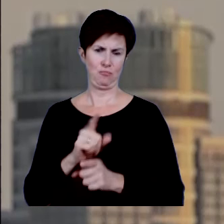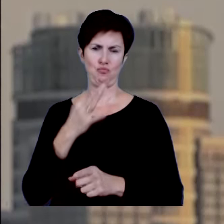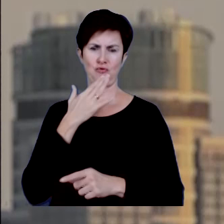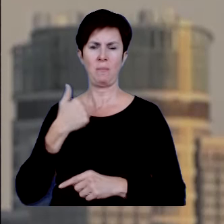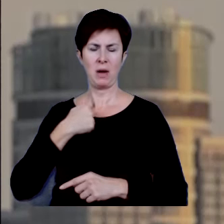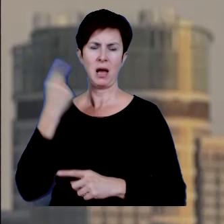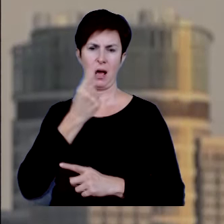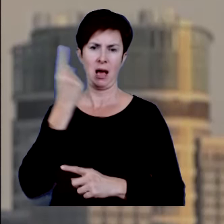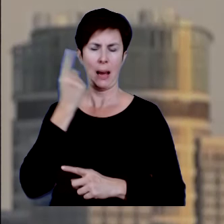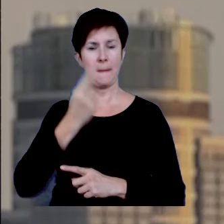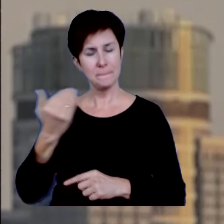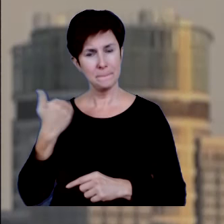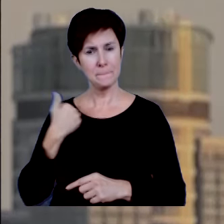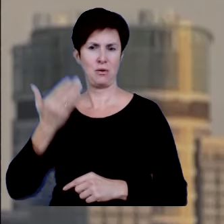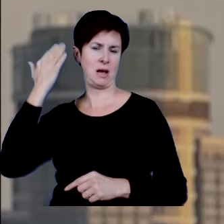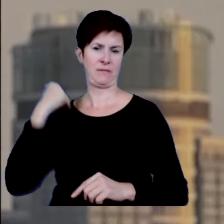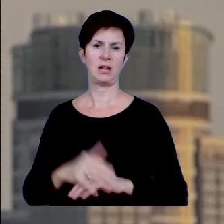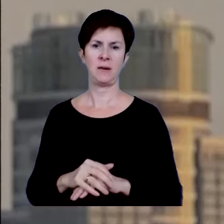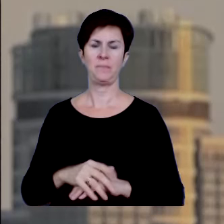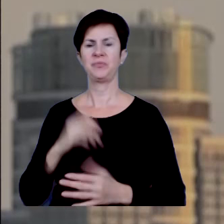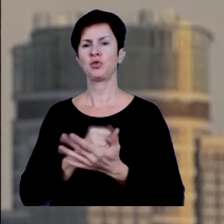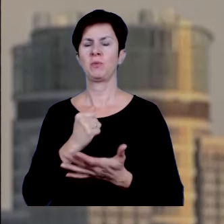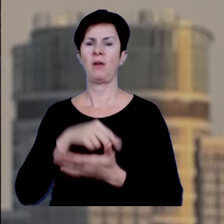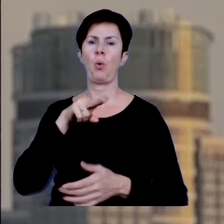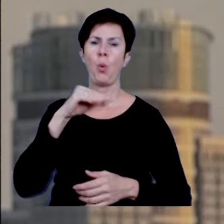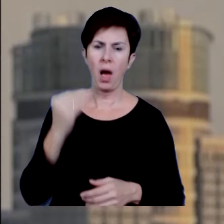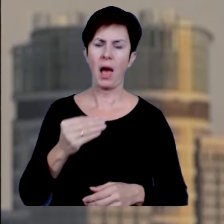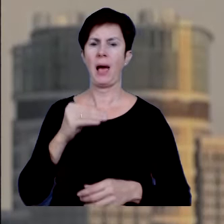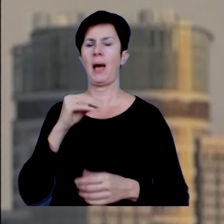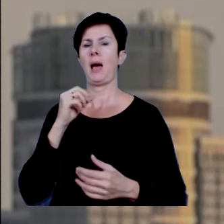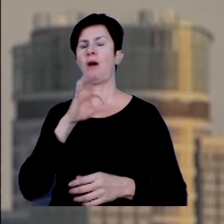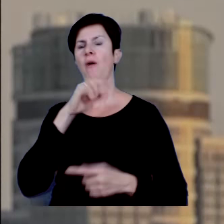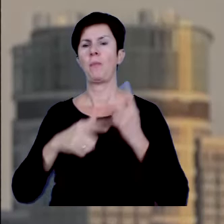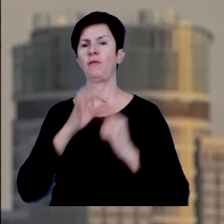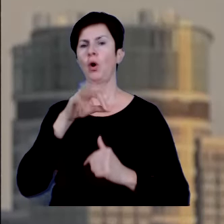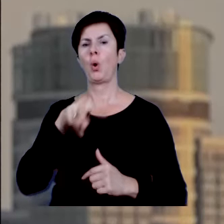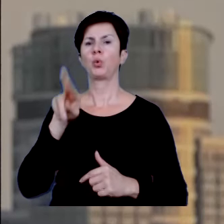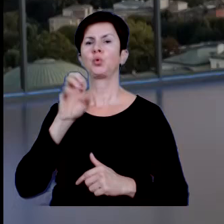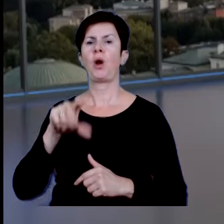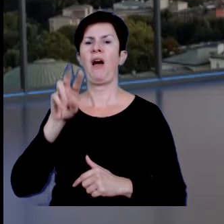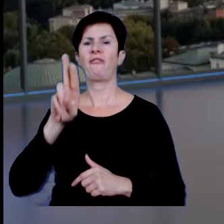choćby w kwestii polityki unijnej, polityki Ursuli von der Leyen, polityki właśnie